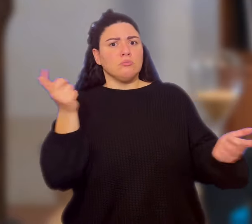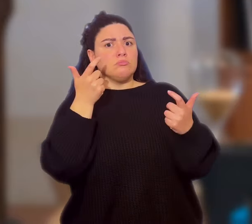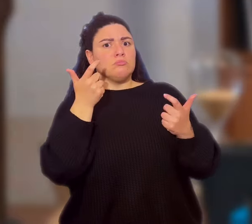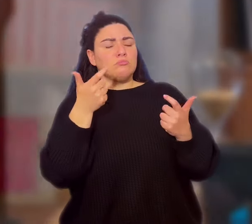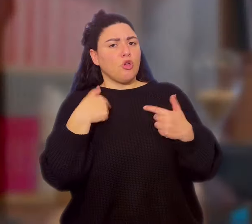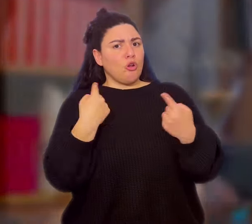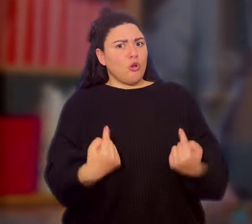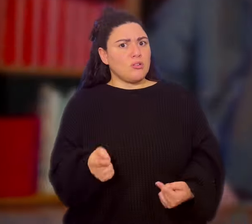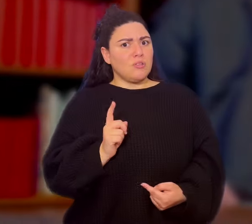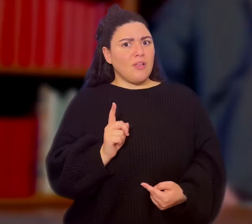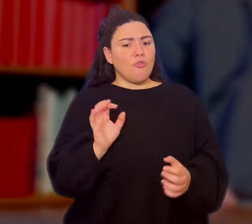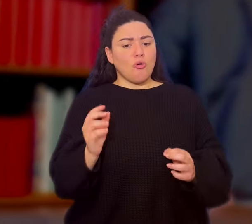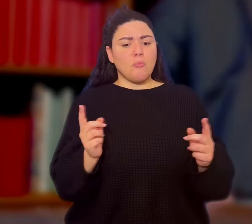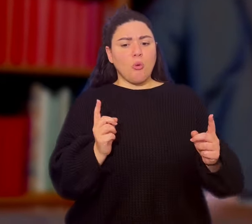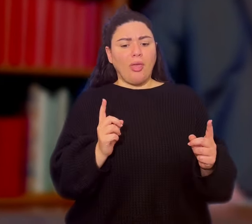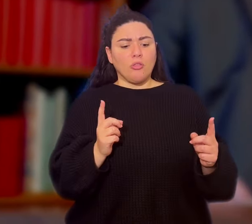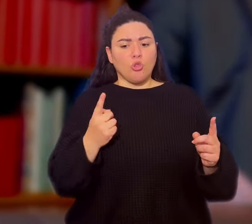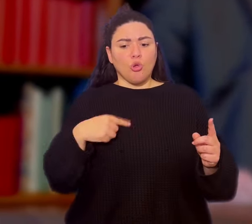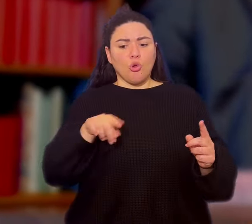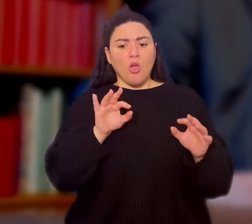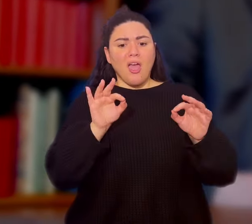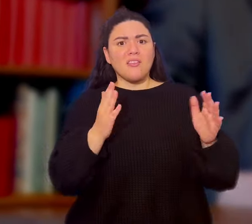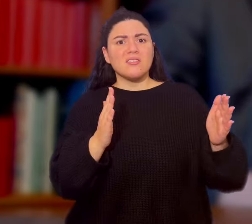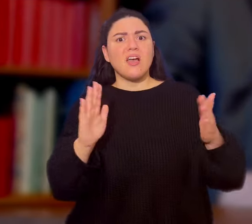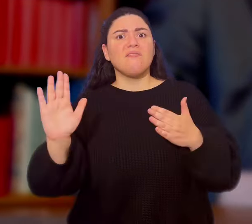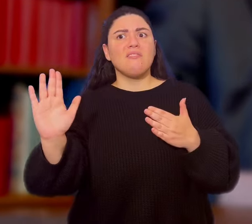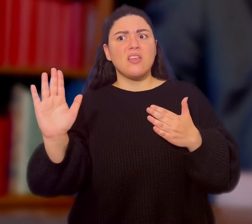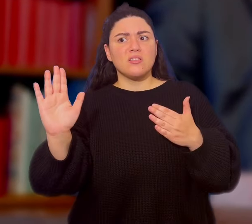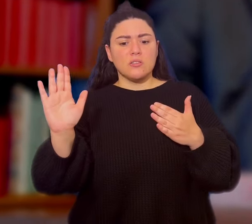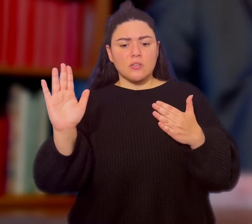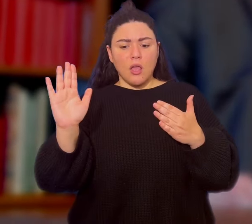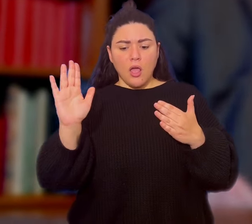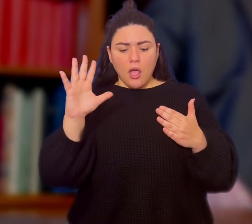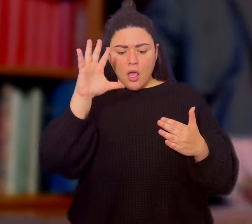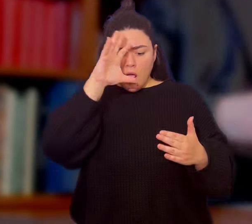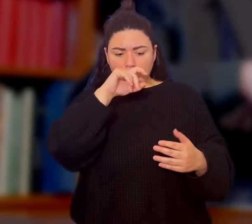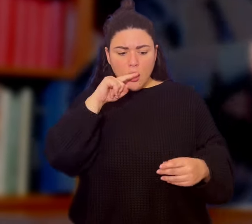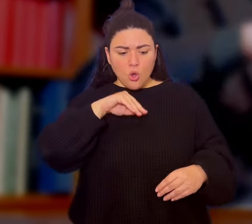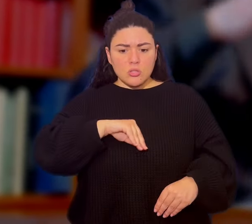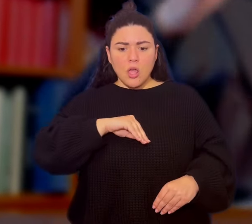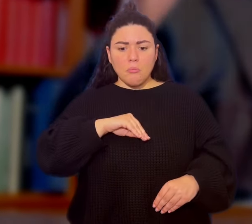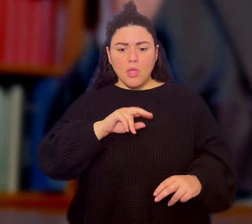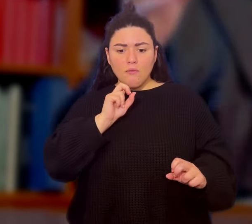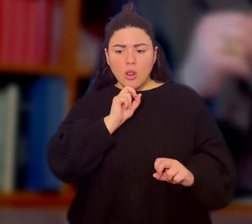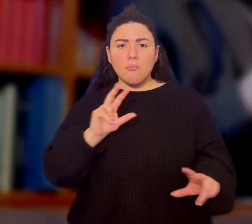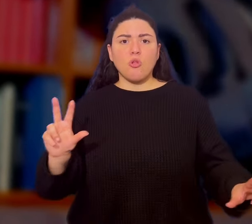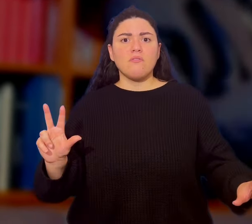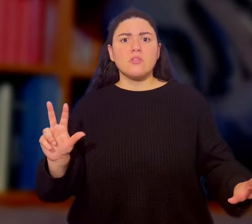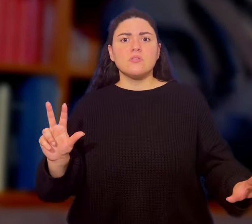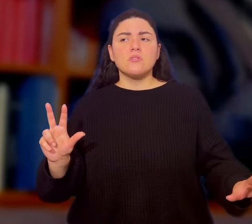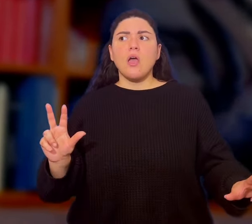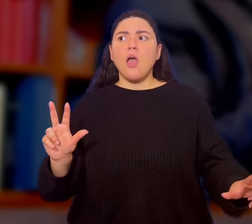l'evento della nostra Redenzione realizzato da Cristo abbia una portata